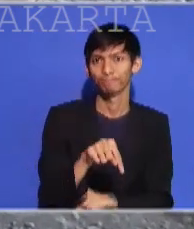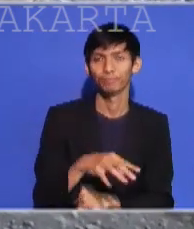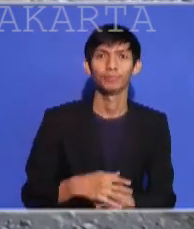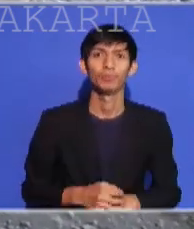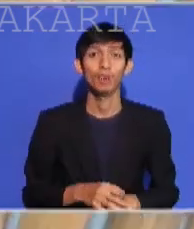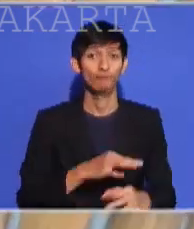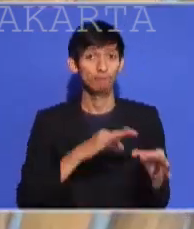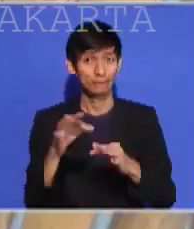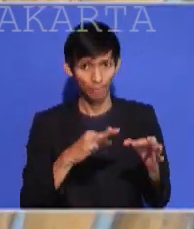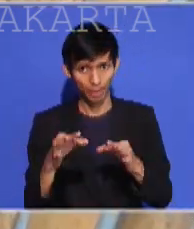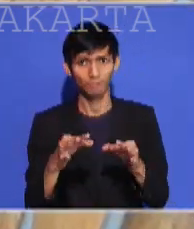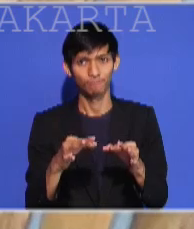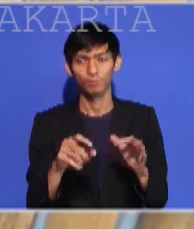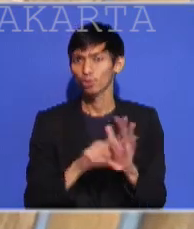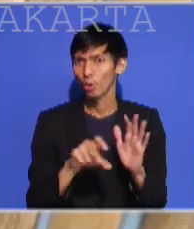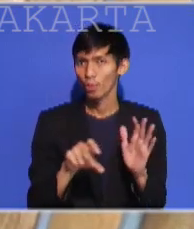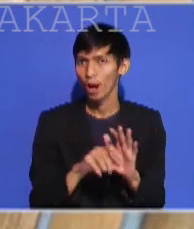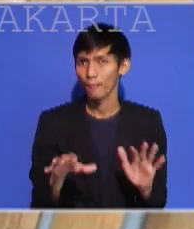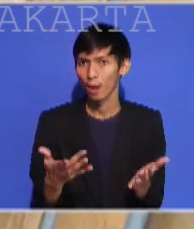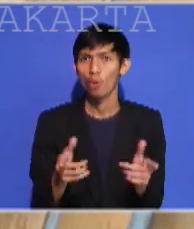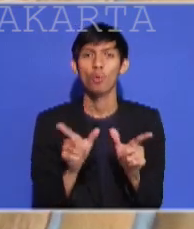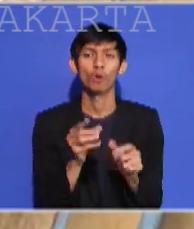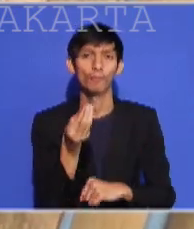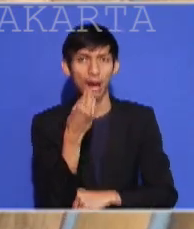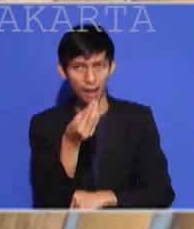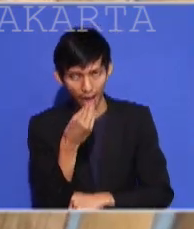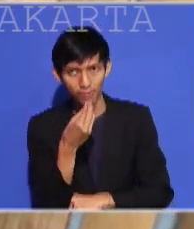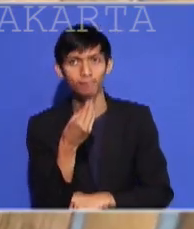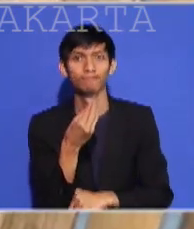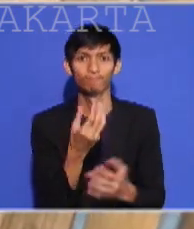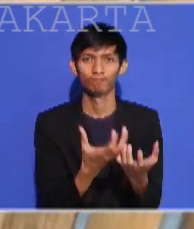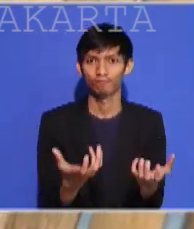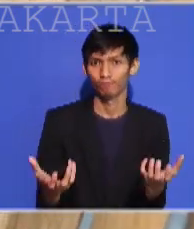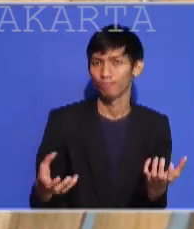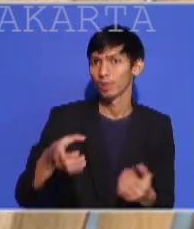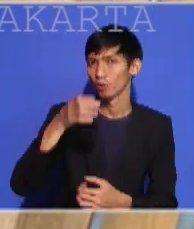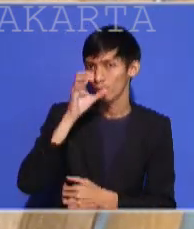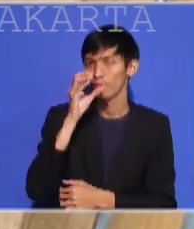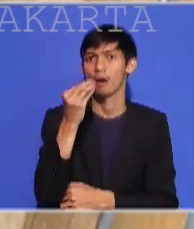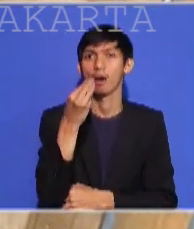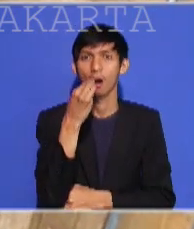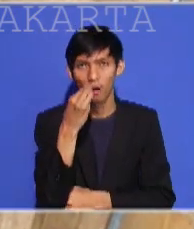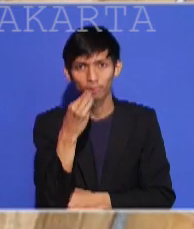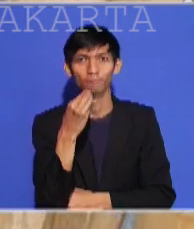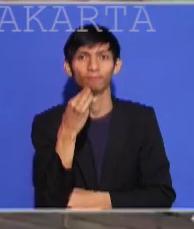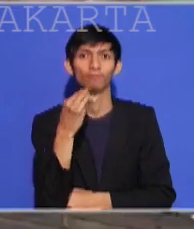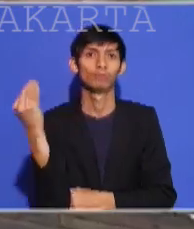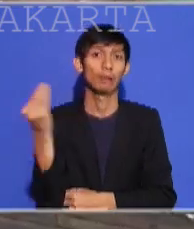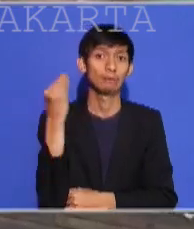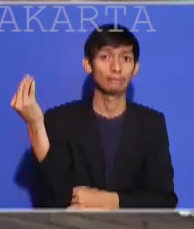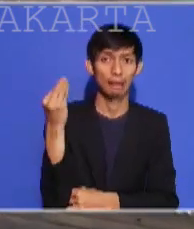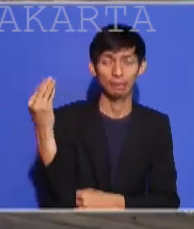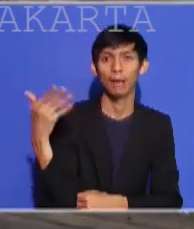Fasilitas jejangkep wau ing antawisipun wandhe dahar ingkang nyediaken unjukan lan nyamikan kangge wisatawan ingkang